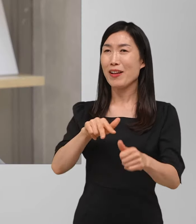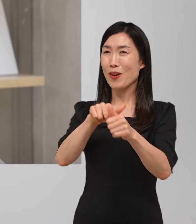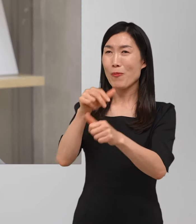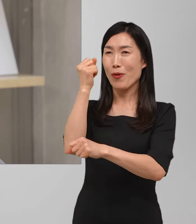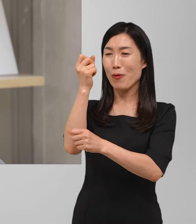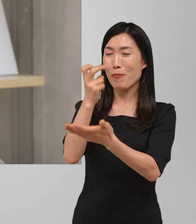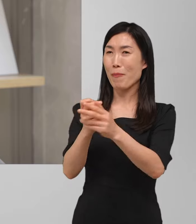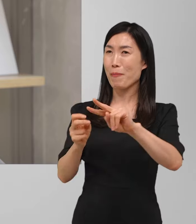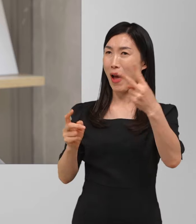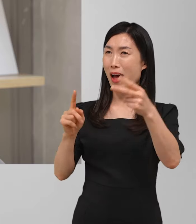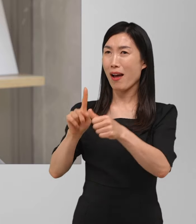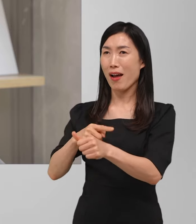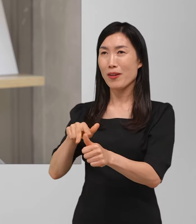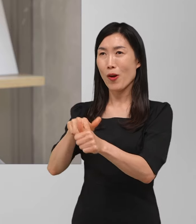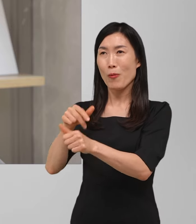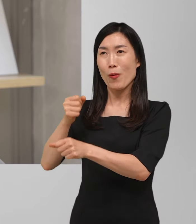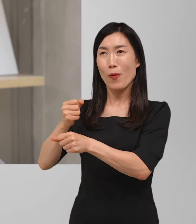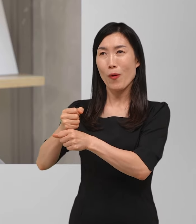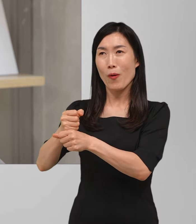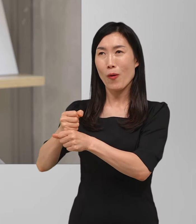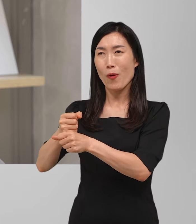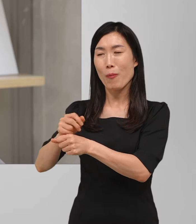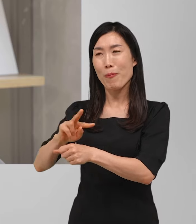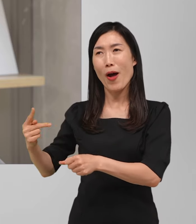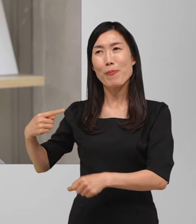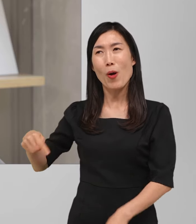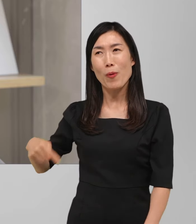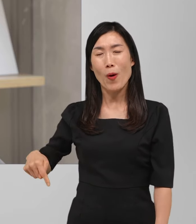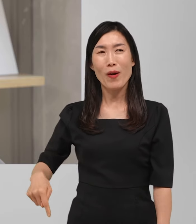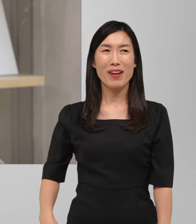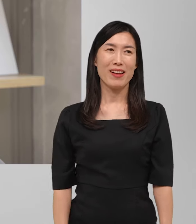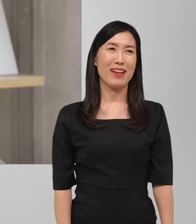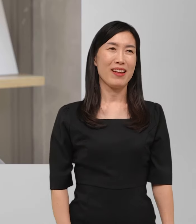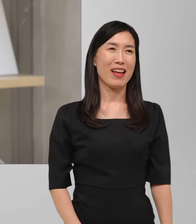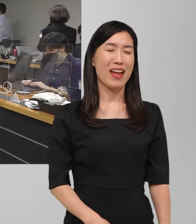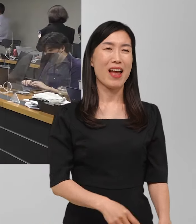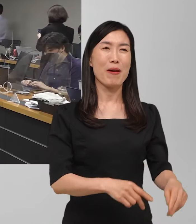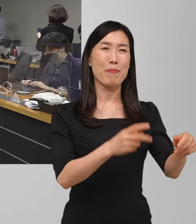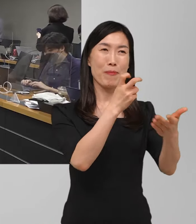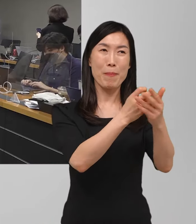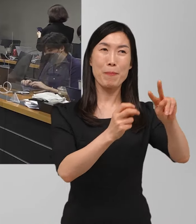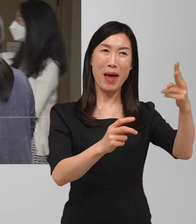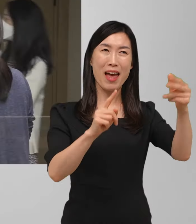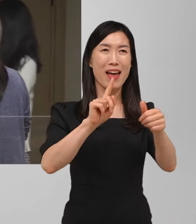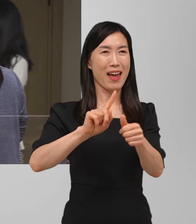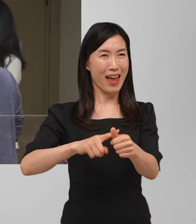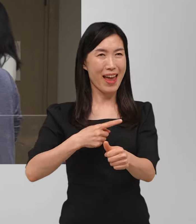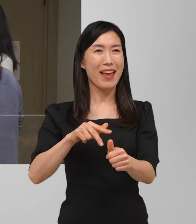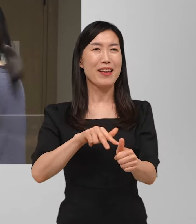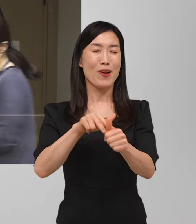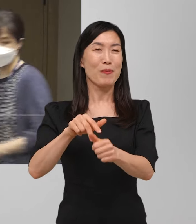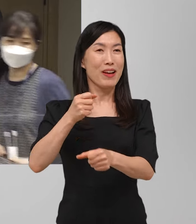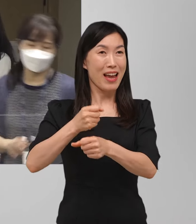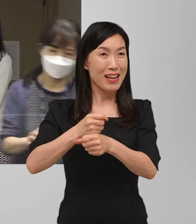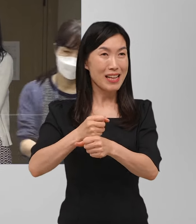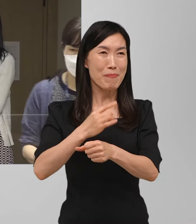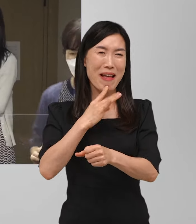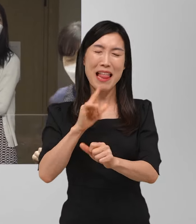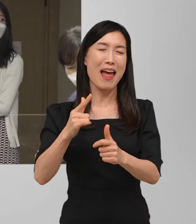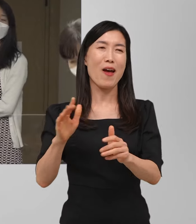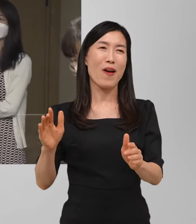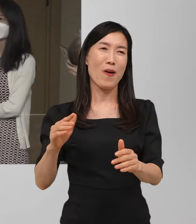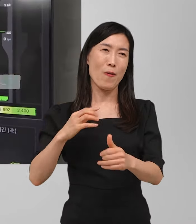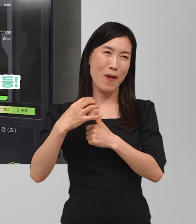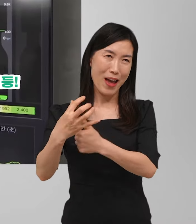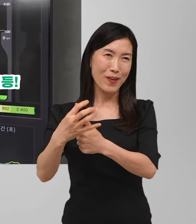기본법이 바뀌면 데이터 생산 부분에 있어서는 어떤 부분들이 많이 달라지나요? 데이터의 생산뿐만이 아니라 생산과 활용,